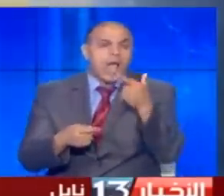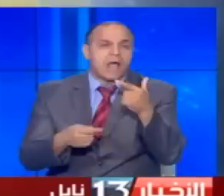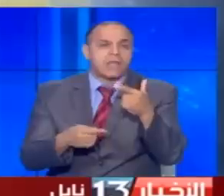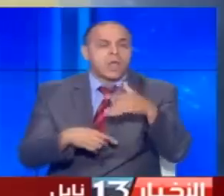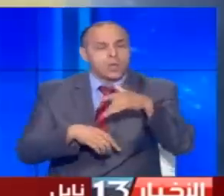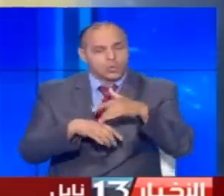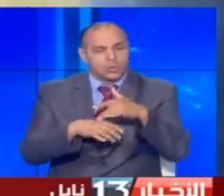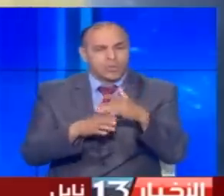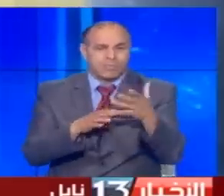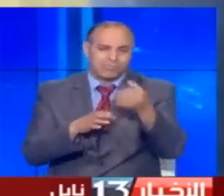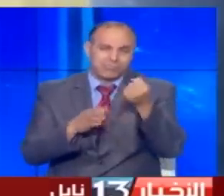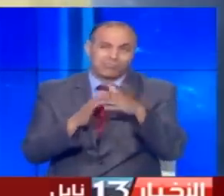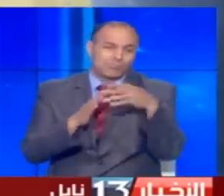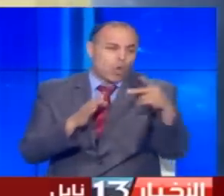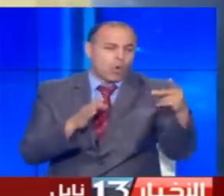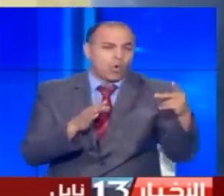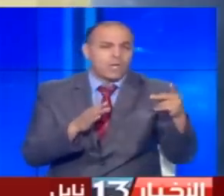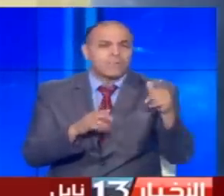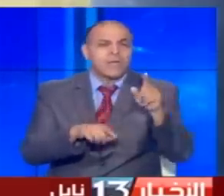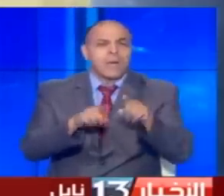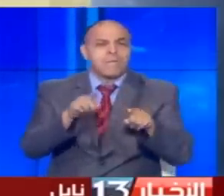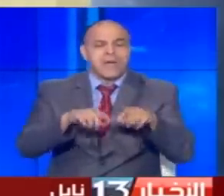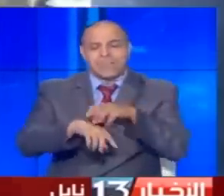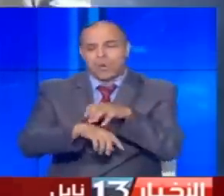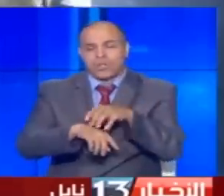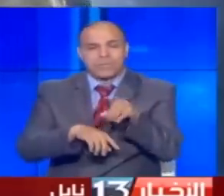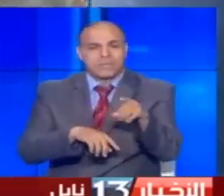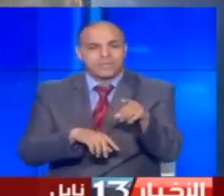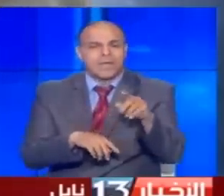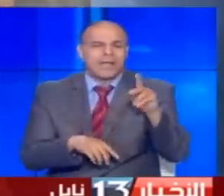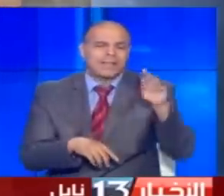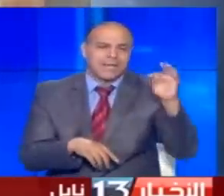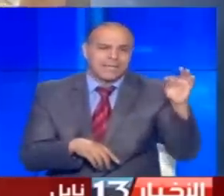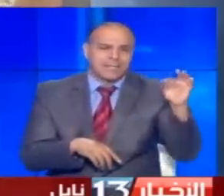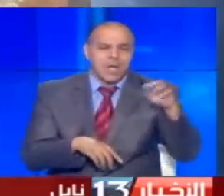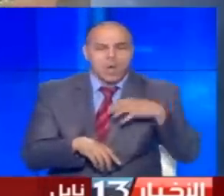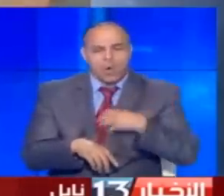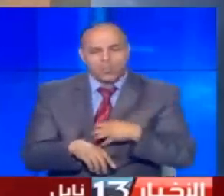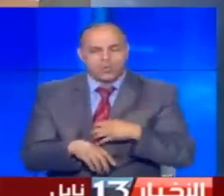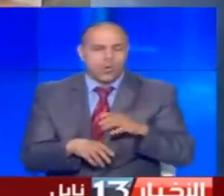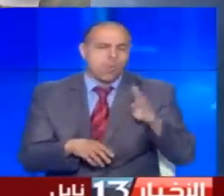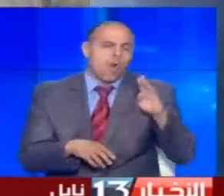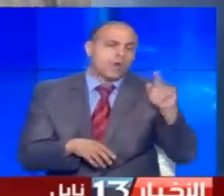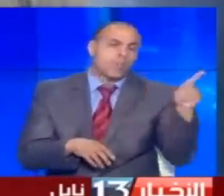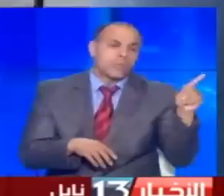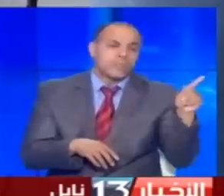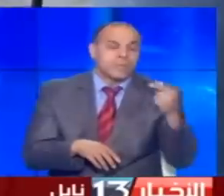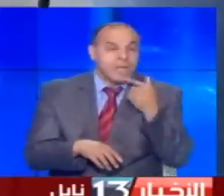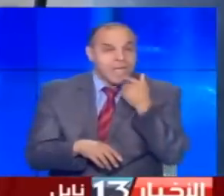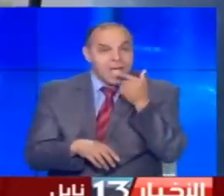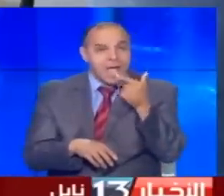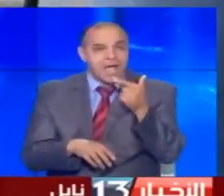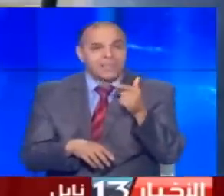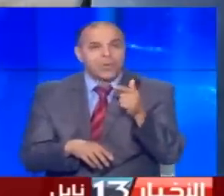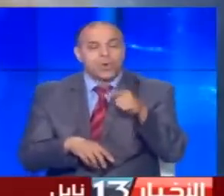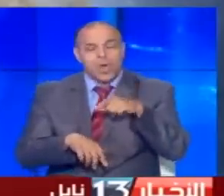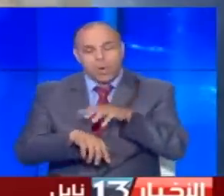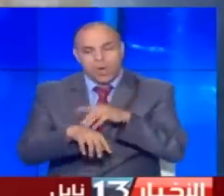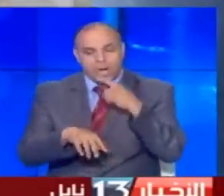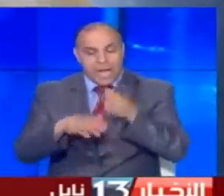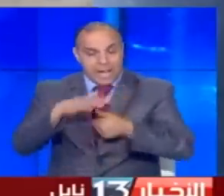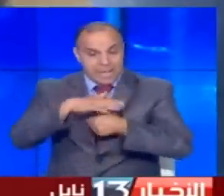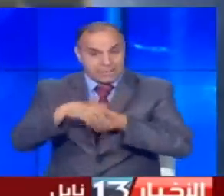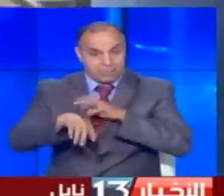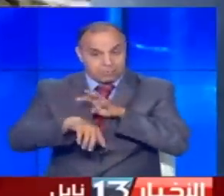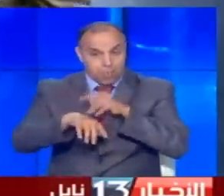ب ممتلكات المواطنين سيما في بعض المعتمديات كانت لس او قرب صواب و عرب وب واستنادا الى واليه نابل و رئيسه اللجنه